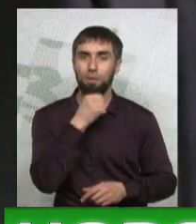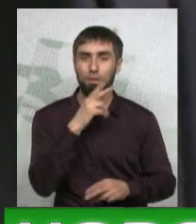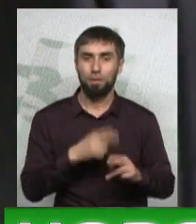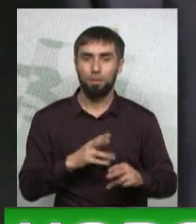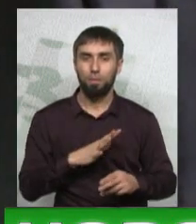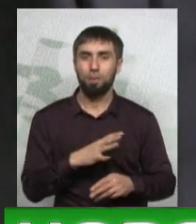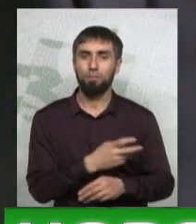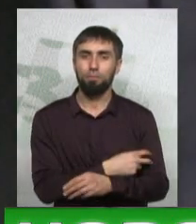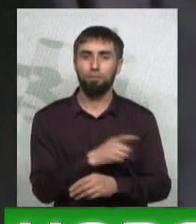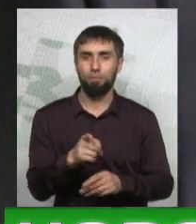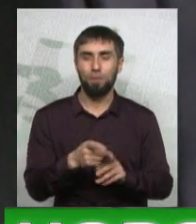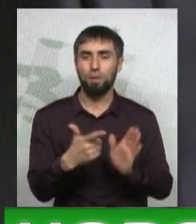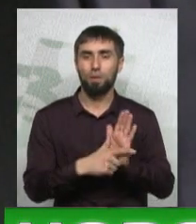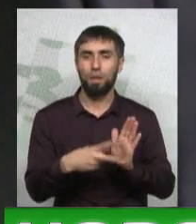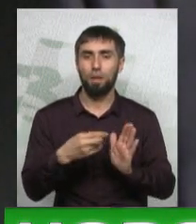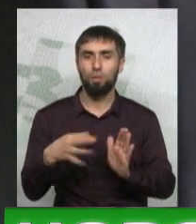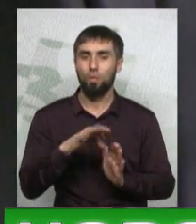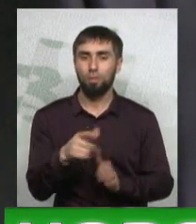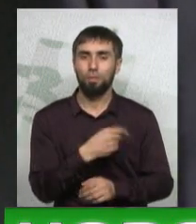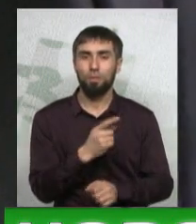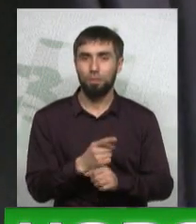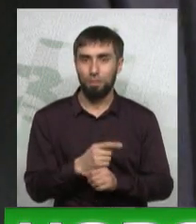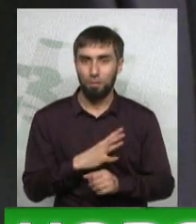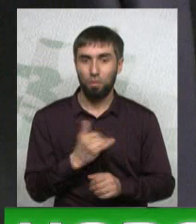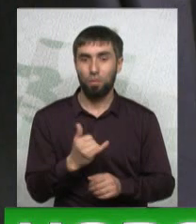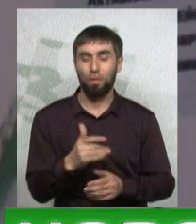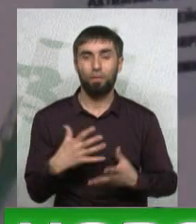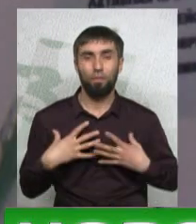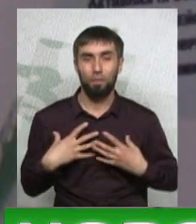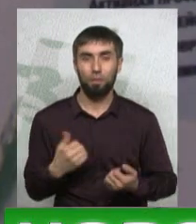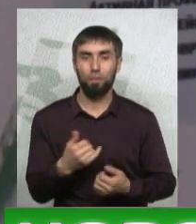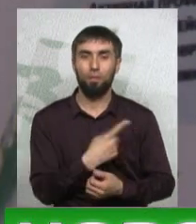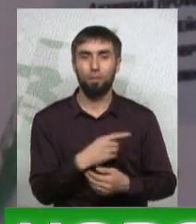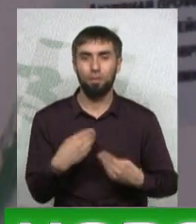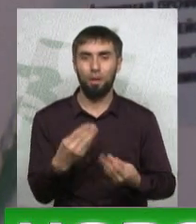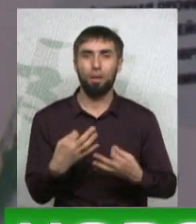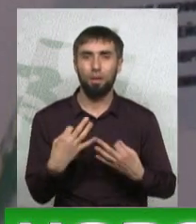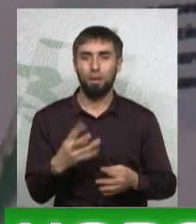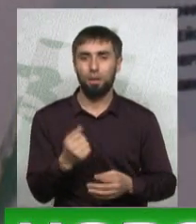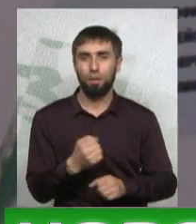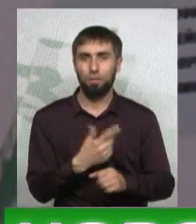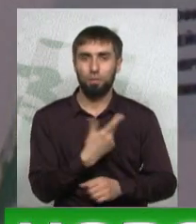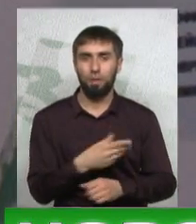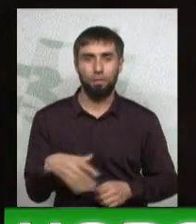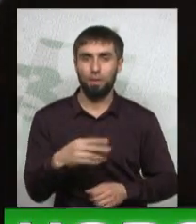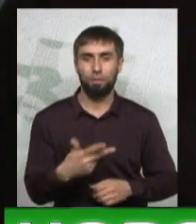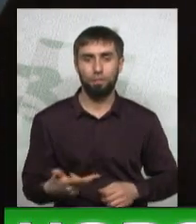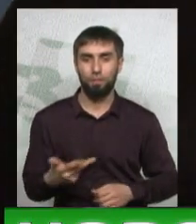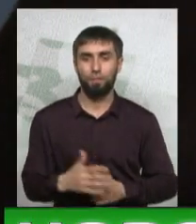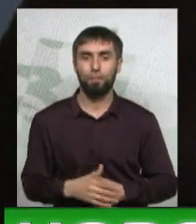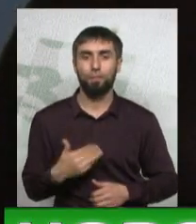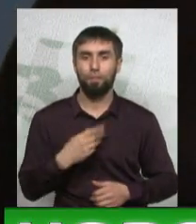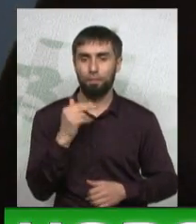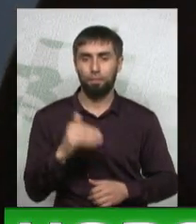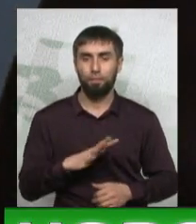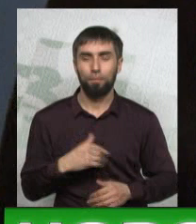был медотвод до 7 лет. Сейчас же девочка полностью вылечилась, и теперь врачи дают разрешение на прививку всем троим. Мы были